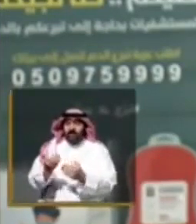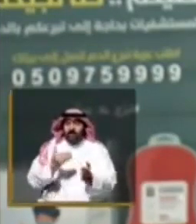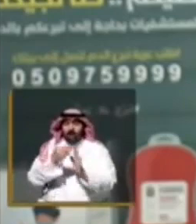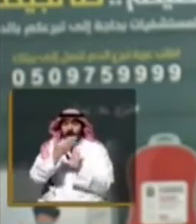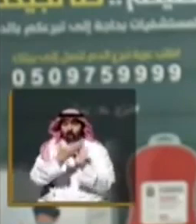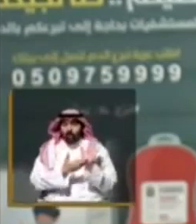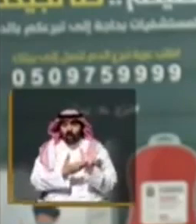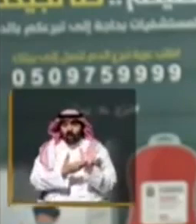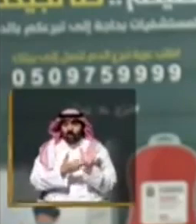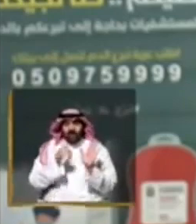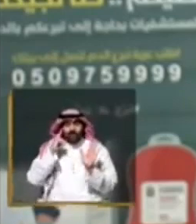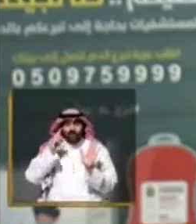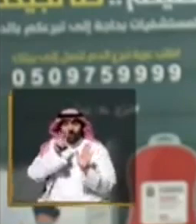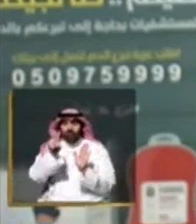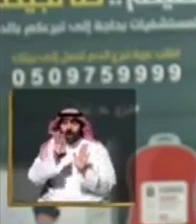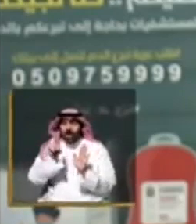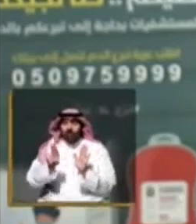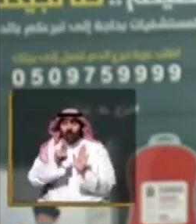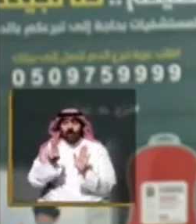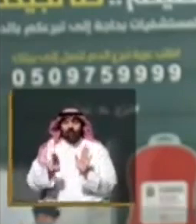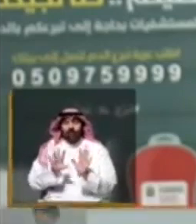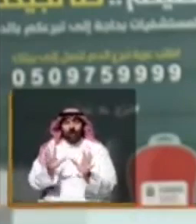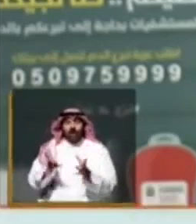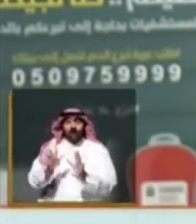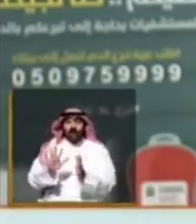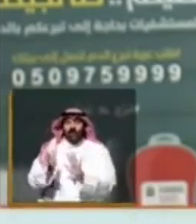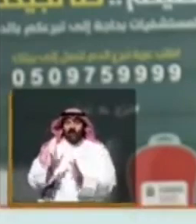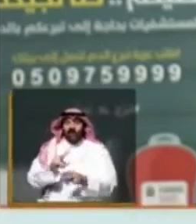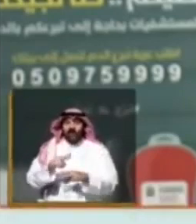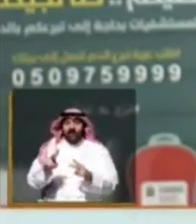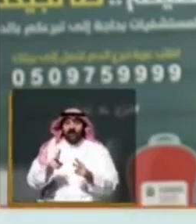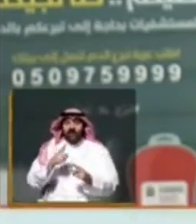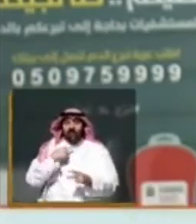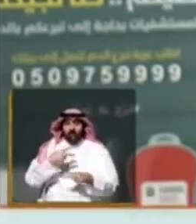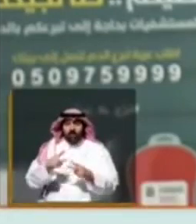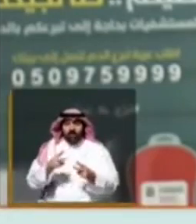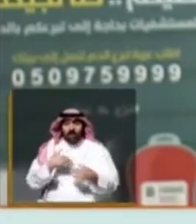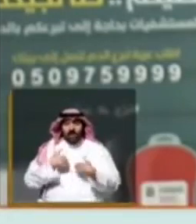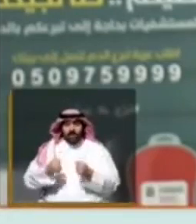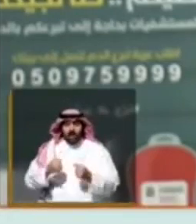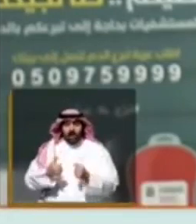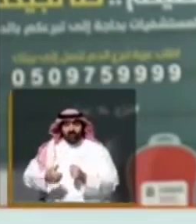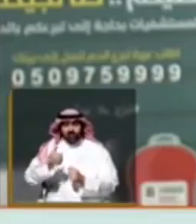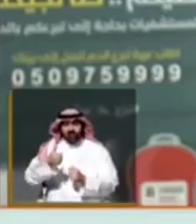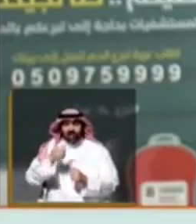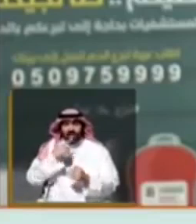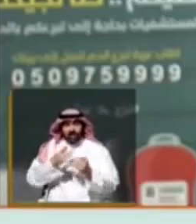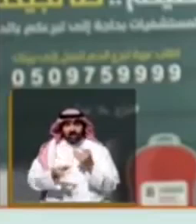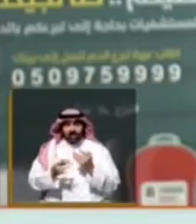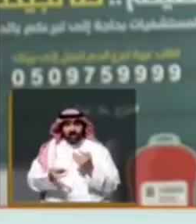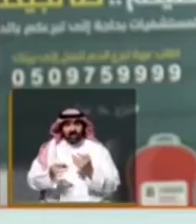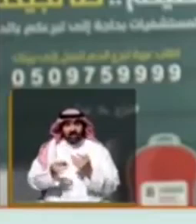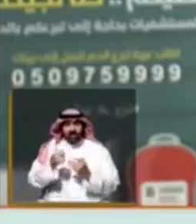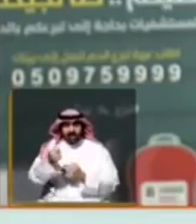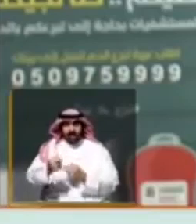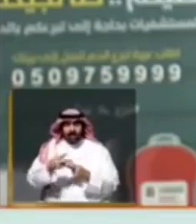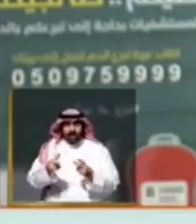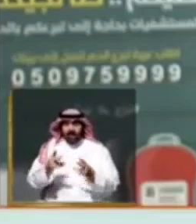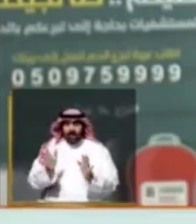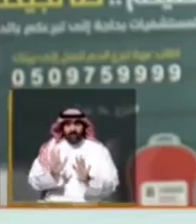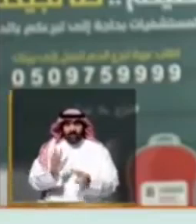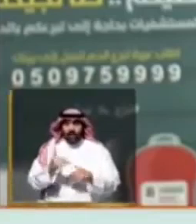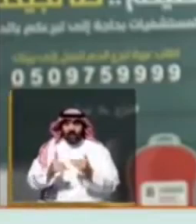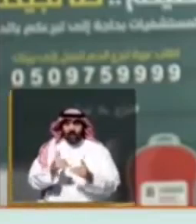استبانة تبين أسئلة تبين مدى صلاحية أو لائقية المتبرع للتبرع